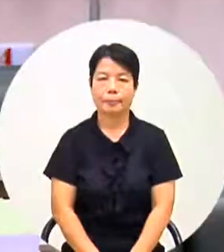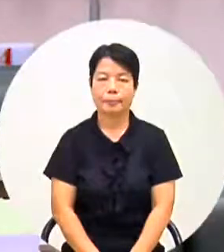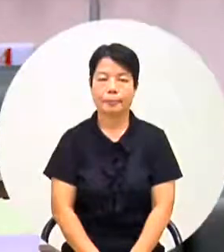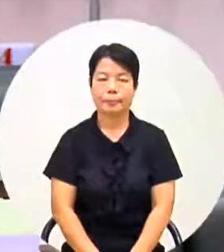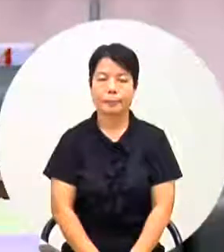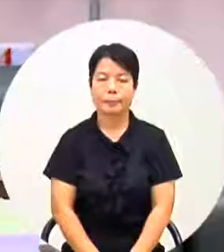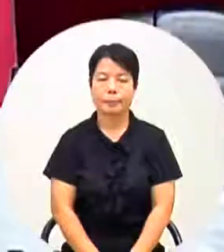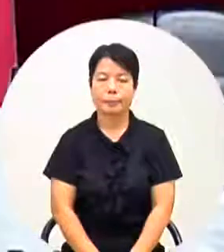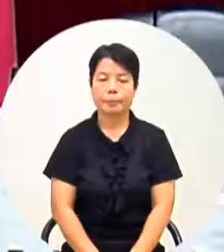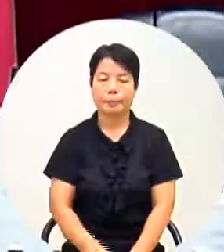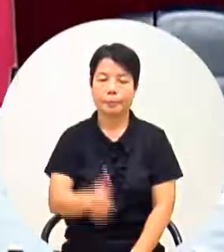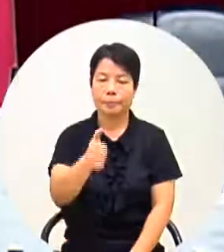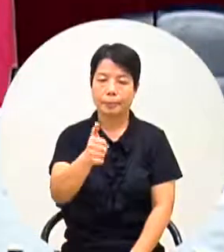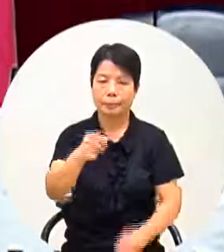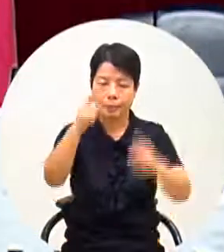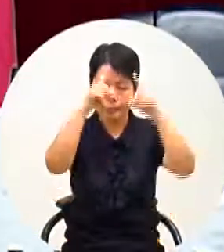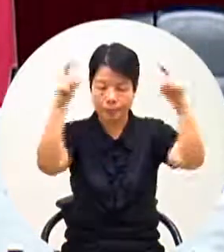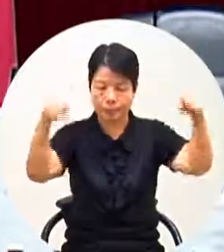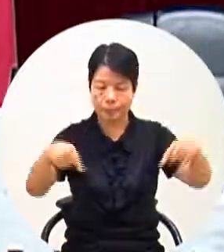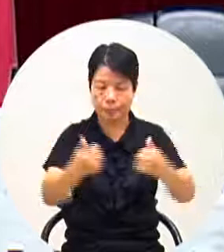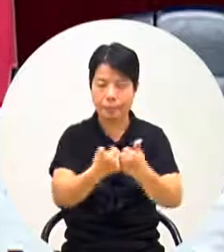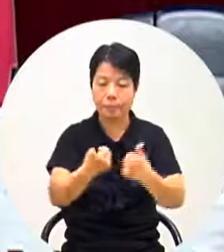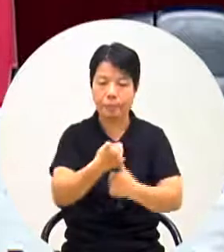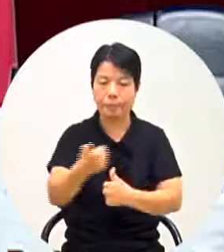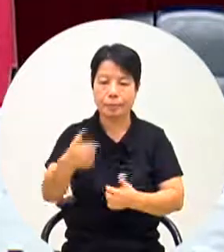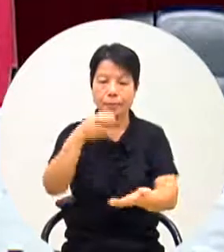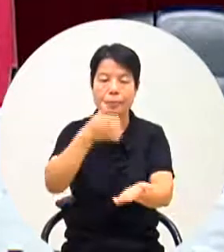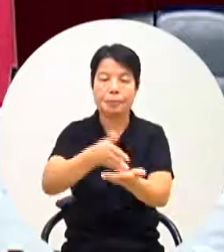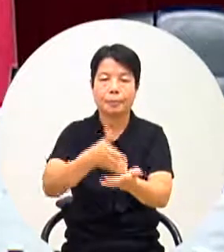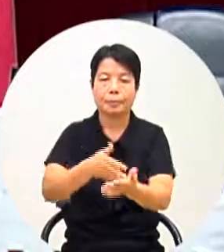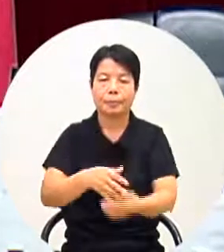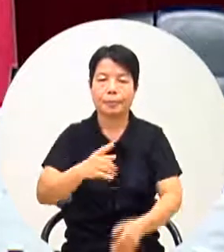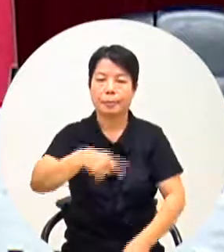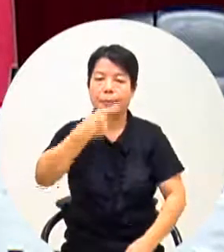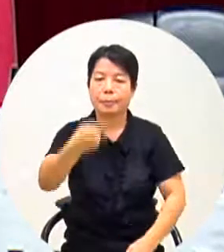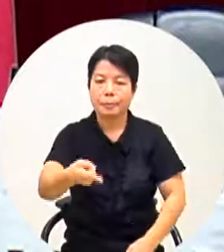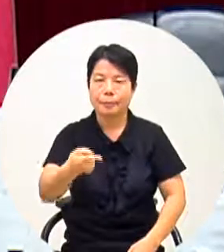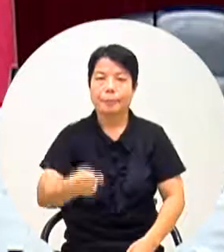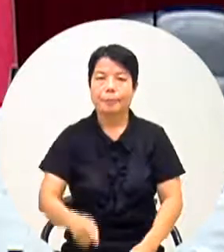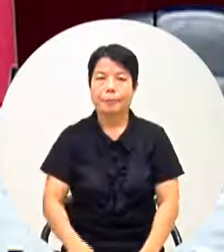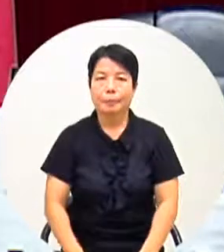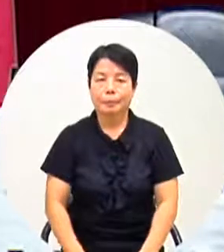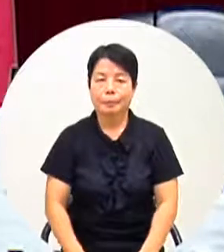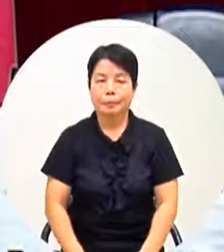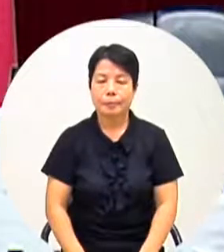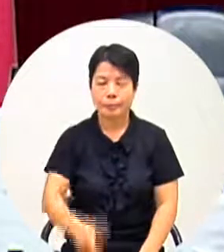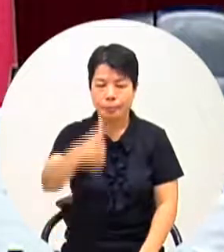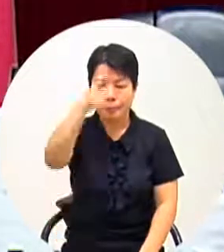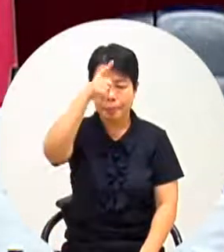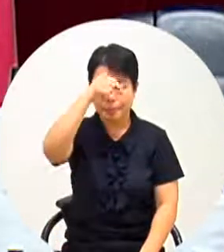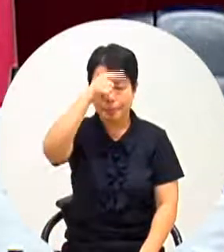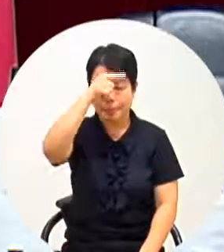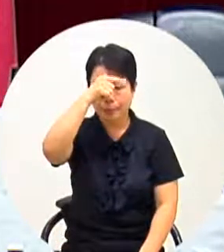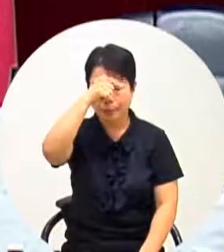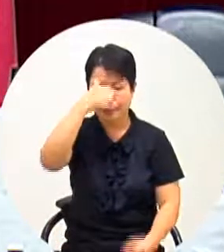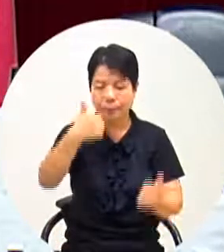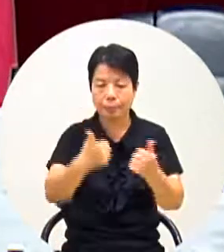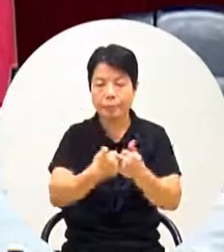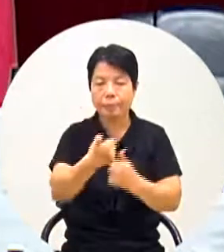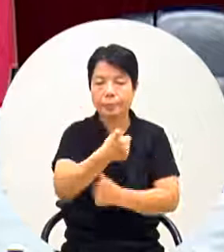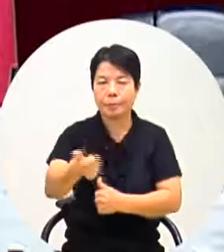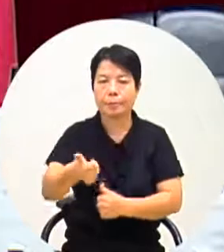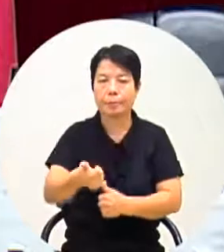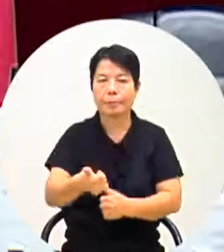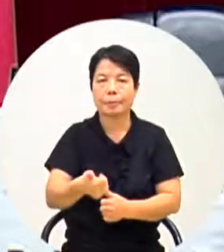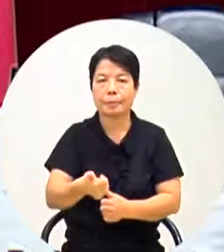好，谢谢周议员的咨询。接下来我们请黄淑美黄议员来做